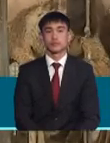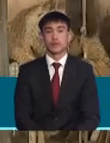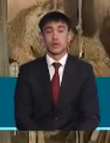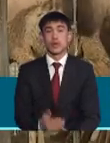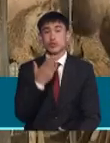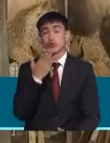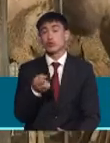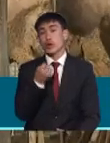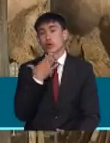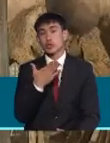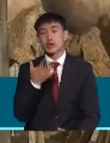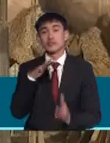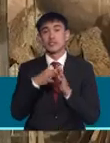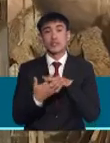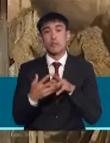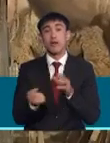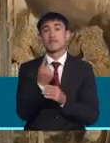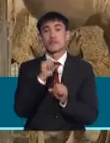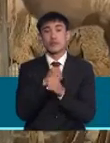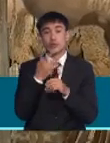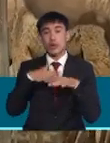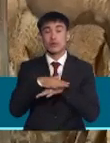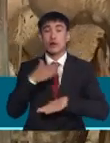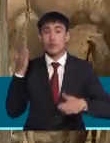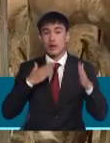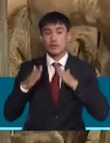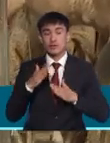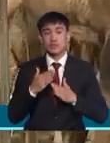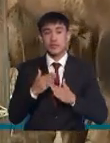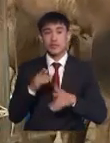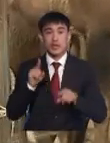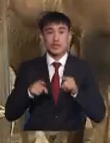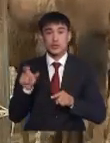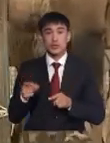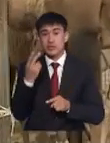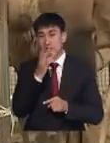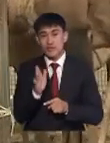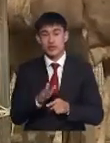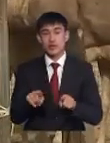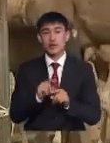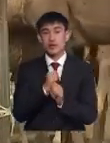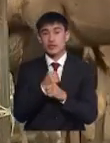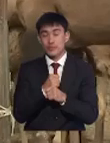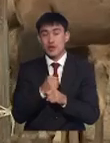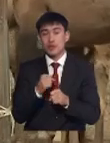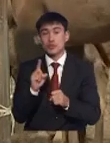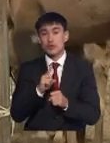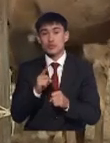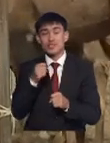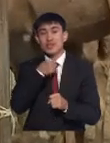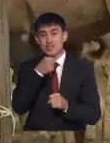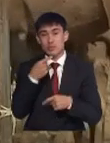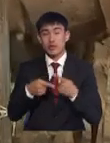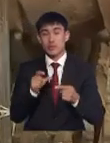Спрос очень хороший. Когда в селе появились верблюды, народ очень обрадовался. Некоторые люди никогда не видели их, разве что только